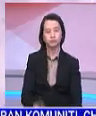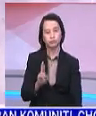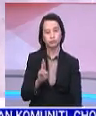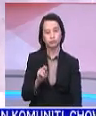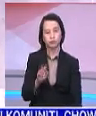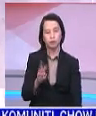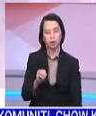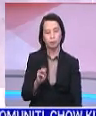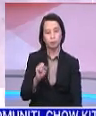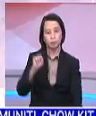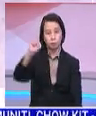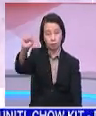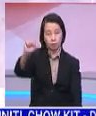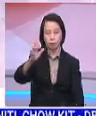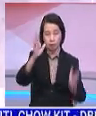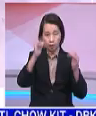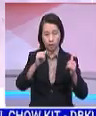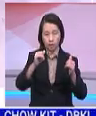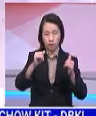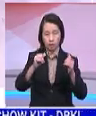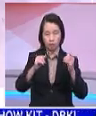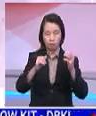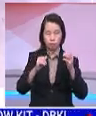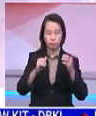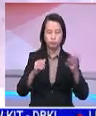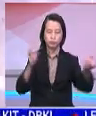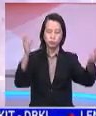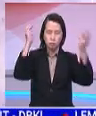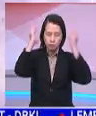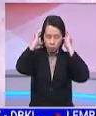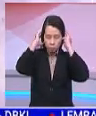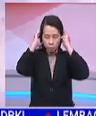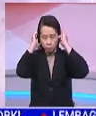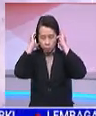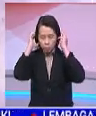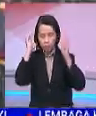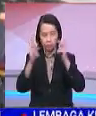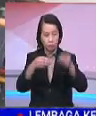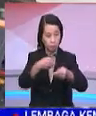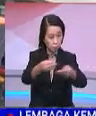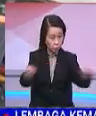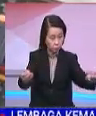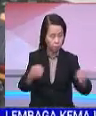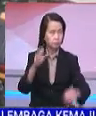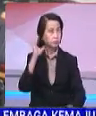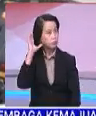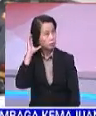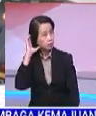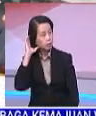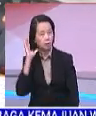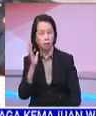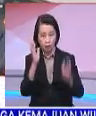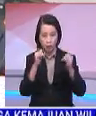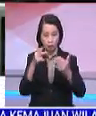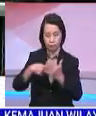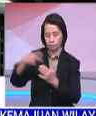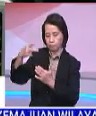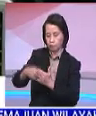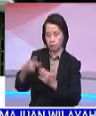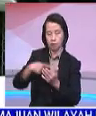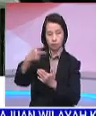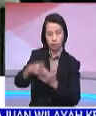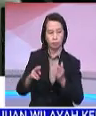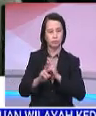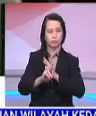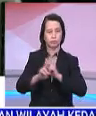mengharapkan siaran radio kita akan terus didengar oleh pendengar di luar sana kita juga mengharapkan program-program yang kita